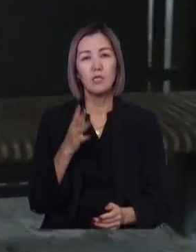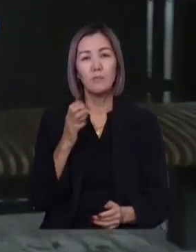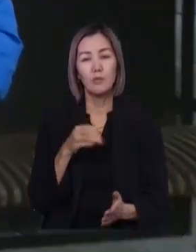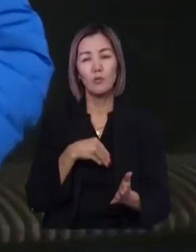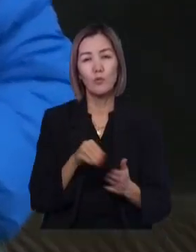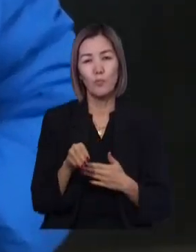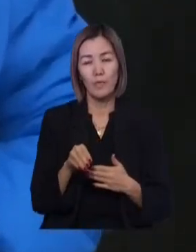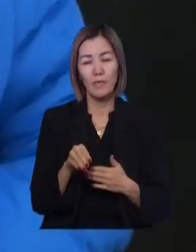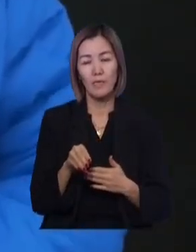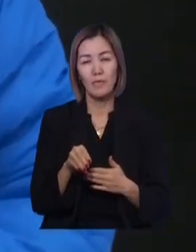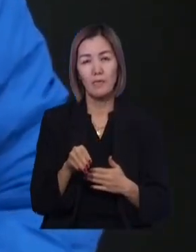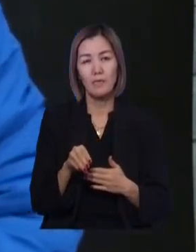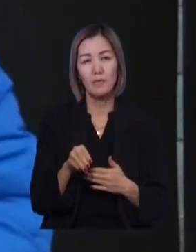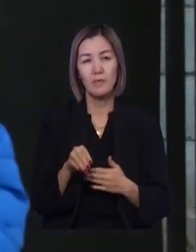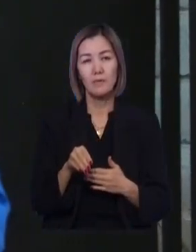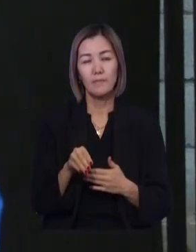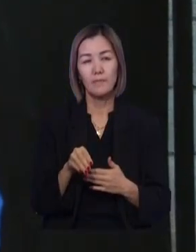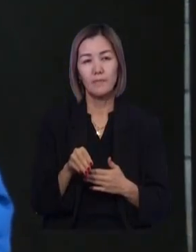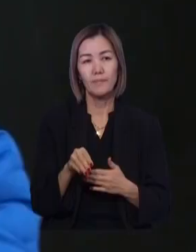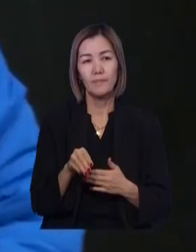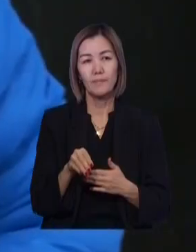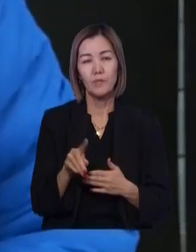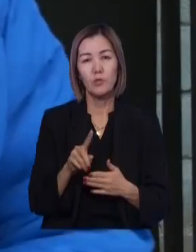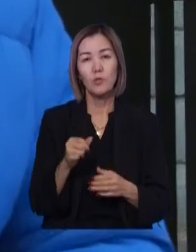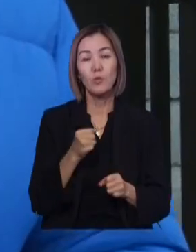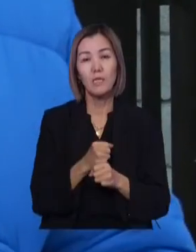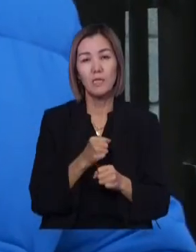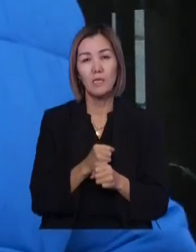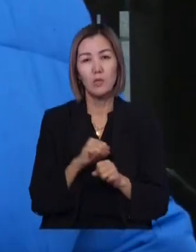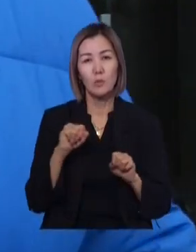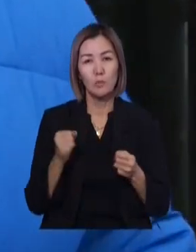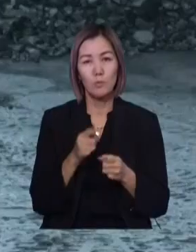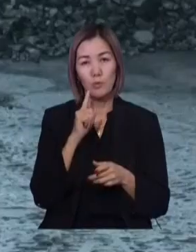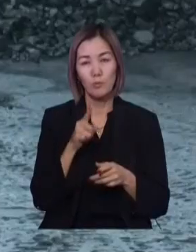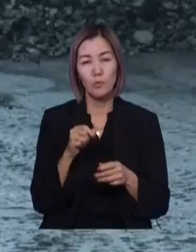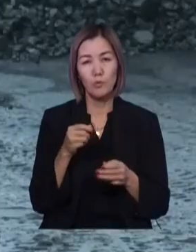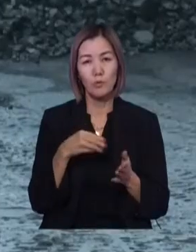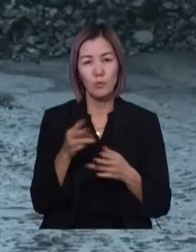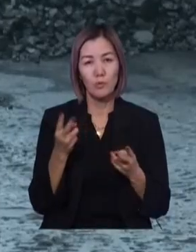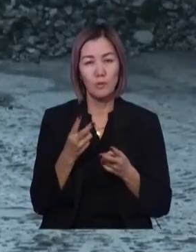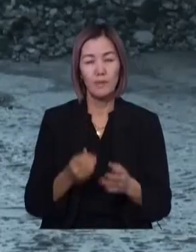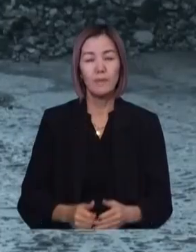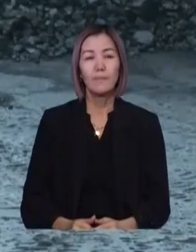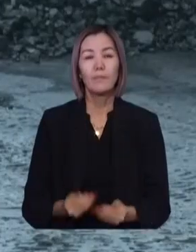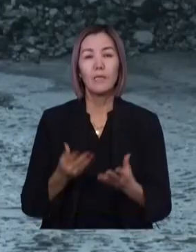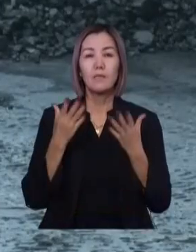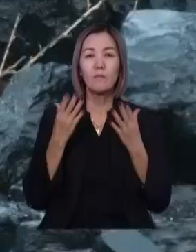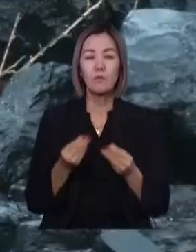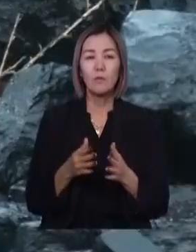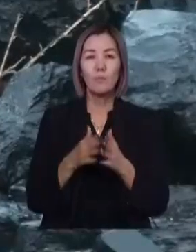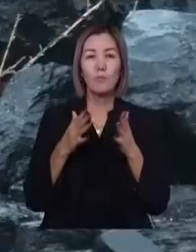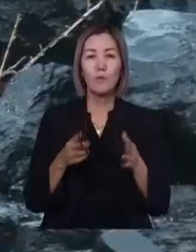Приобрели твердое топливо по 20 500 тенге. Ну а что? Не мерзнуть же теперь. На сегодняшний день из более